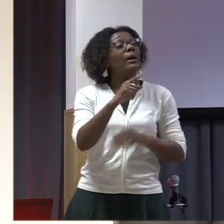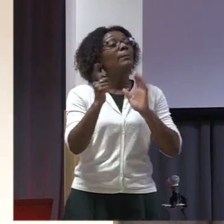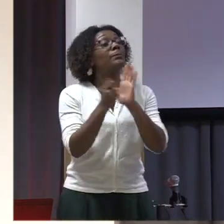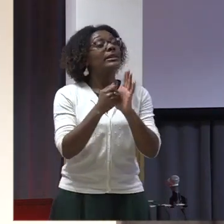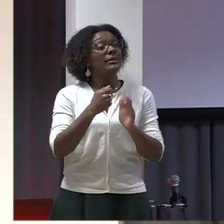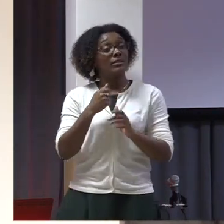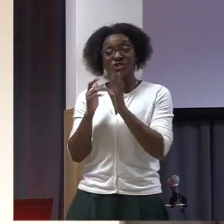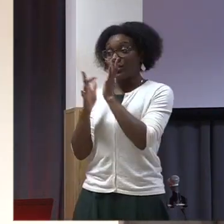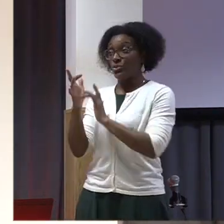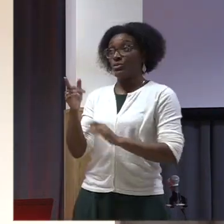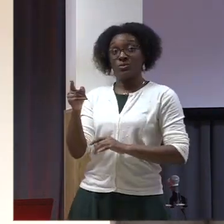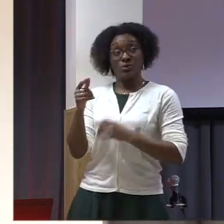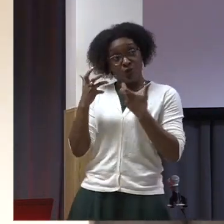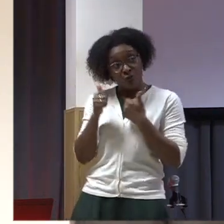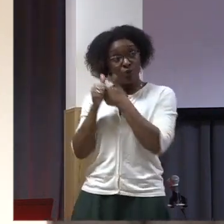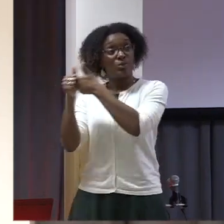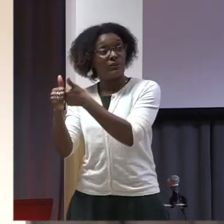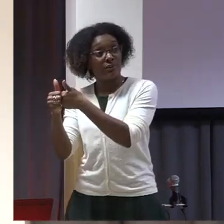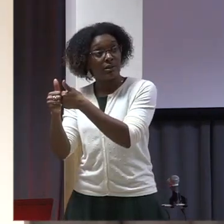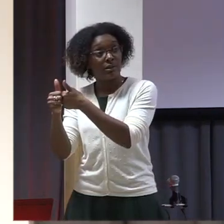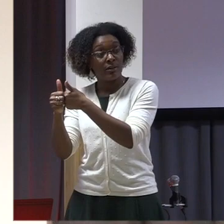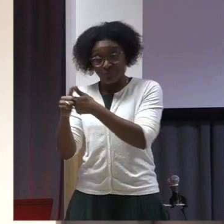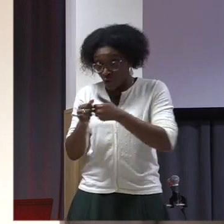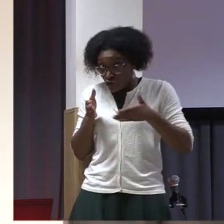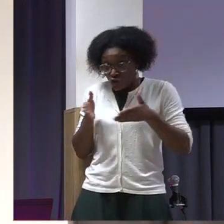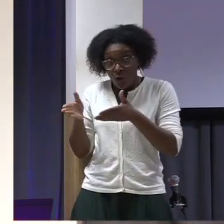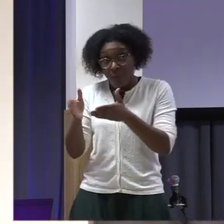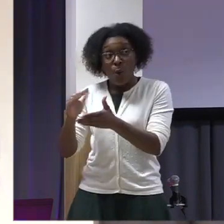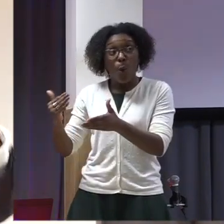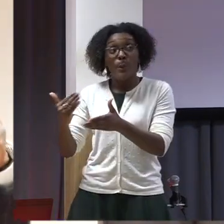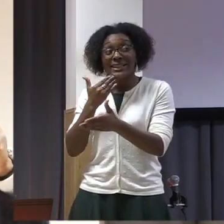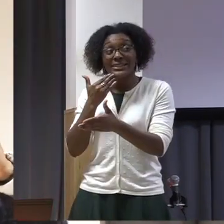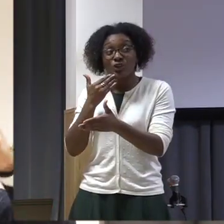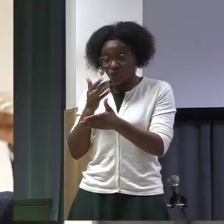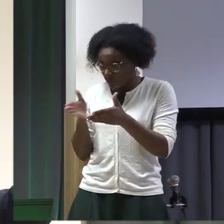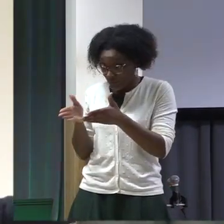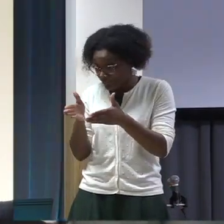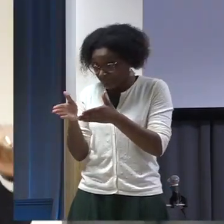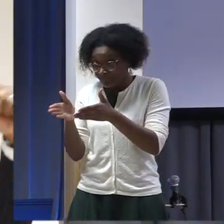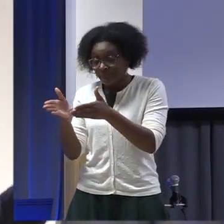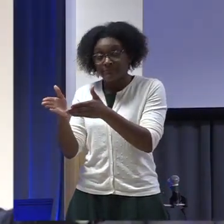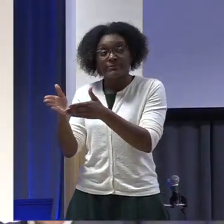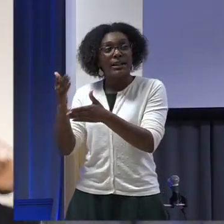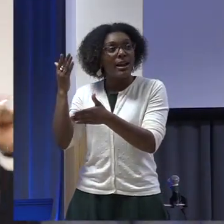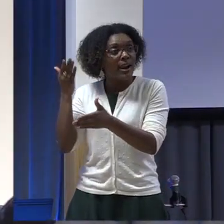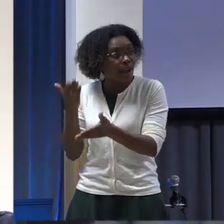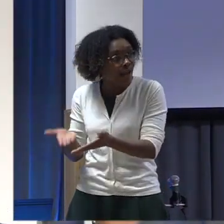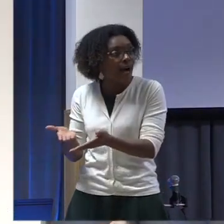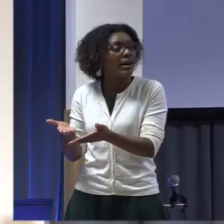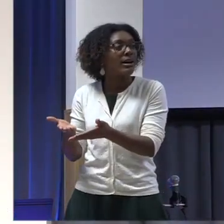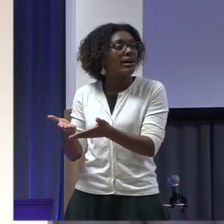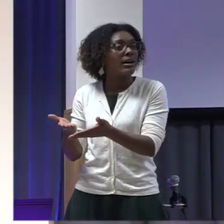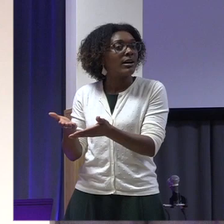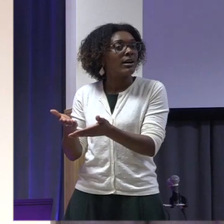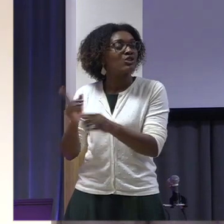suivre et qu'on entre sur le chemin de l'obéissance à ces dieux alors se produira le